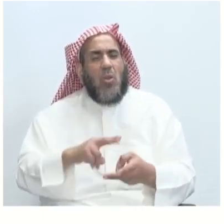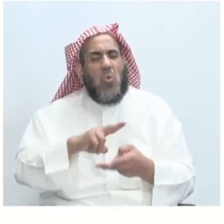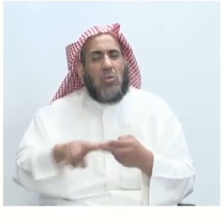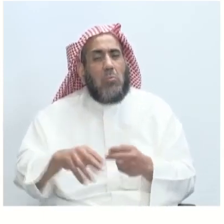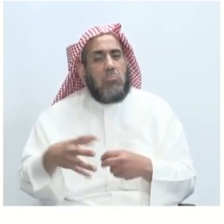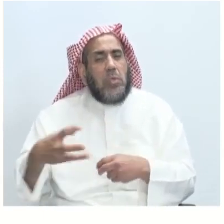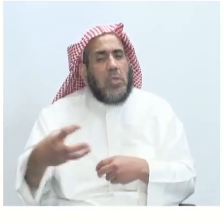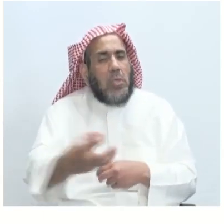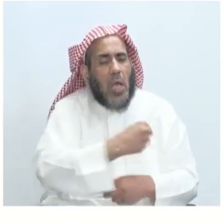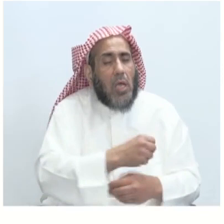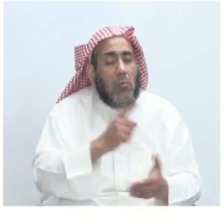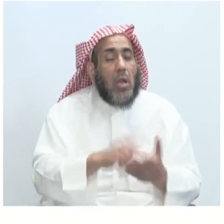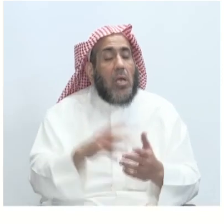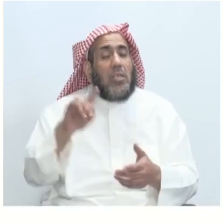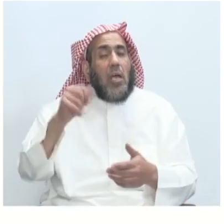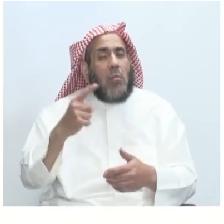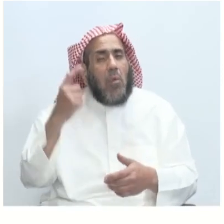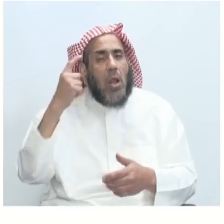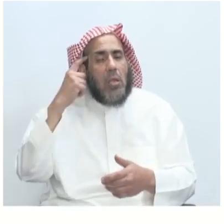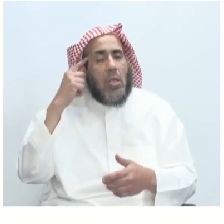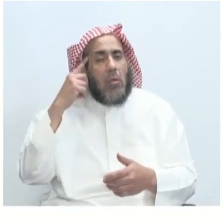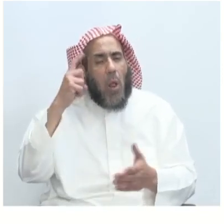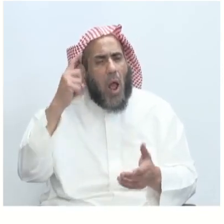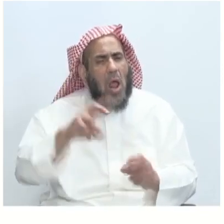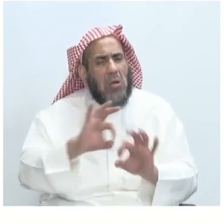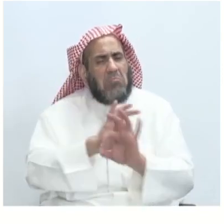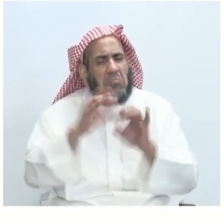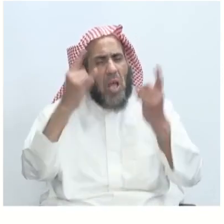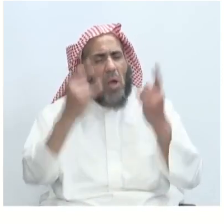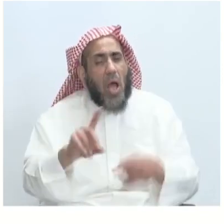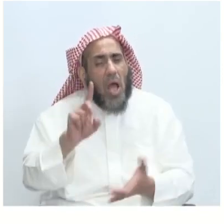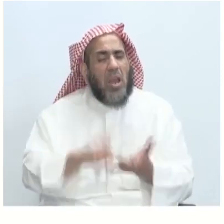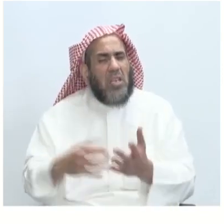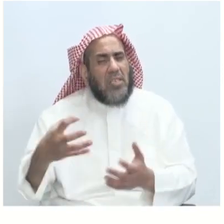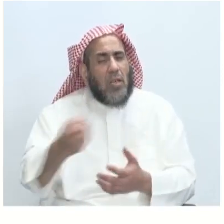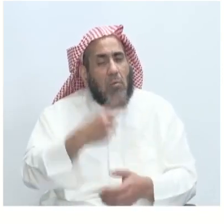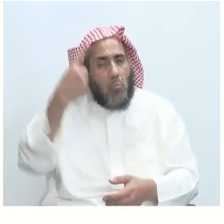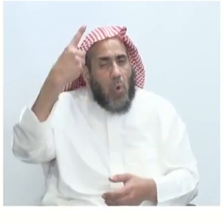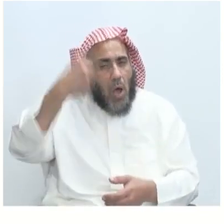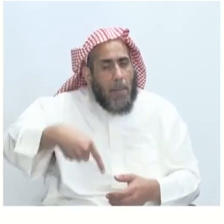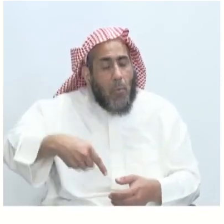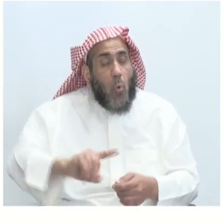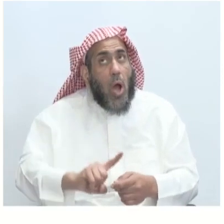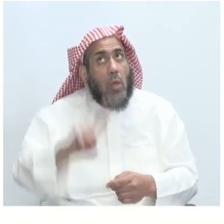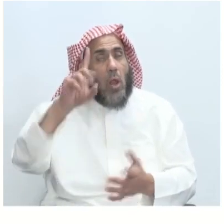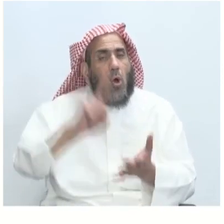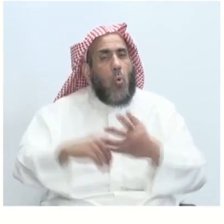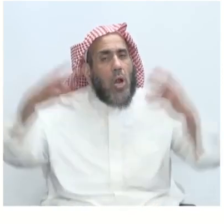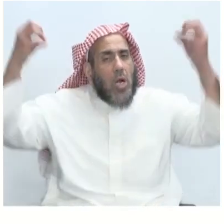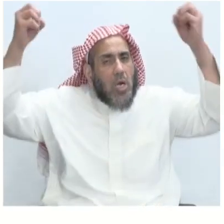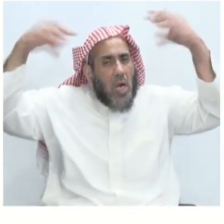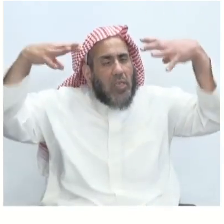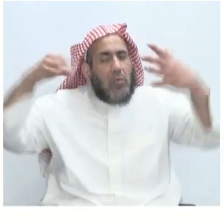بالسرقه لان سالم لديه القناعه التامه بان السرقه ممتازين محرمه وان الله هو الرازق